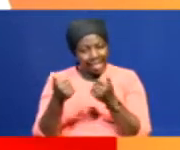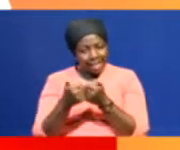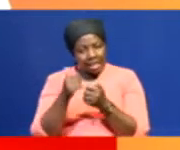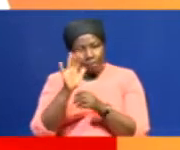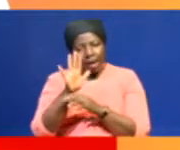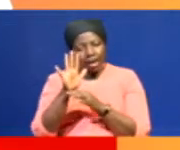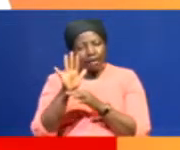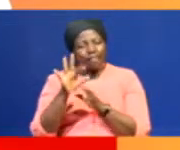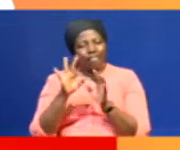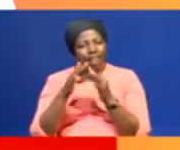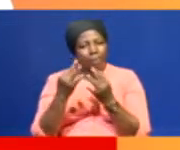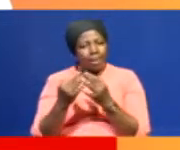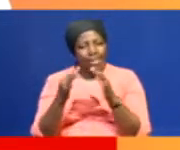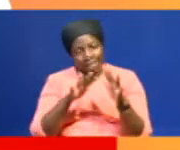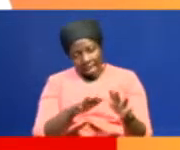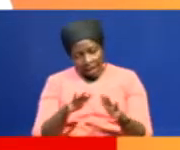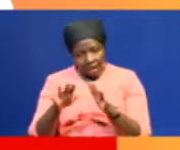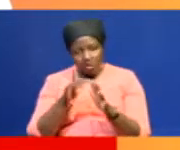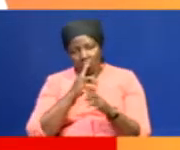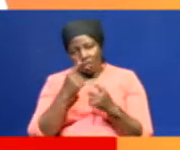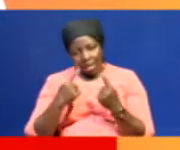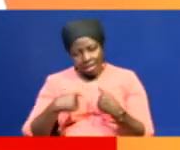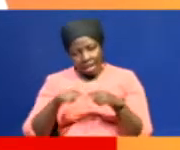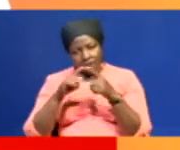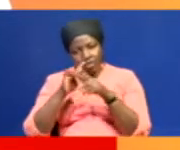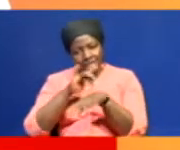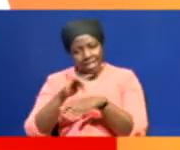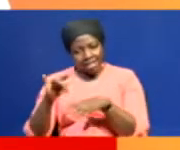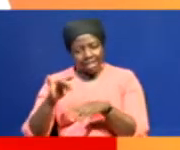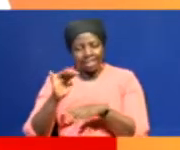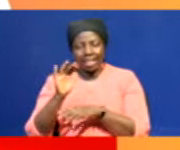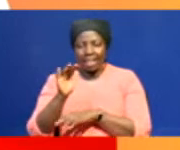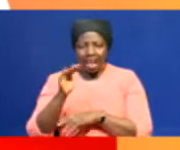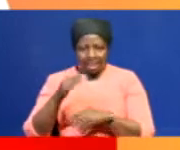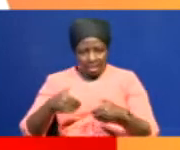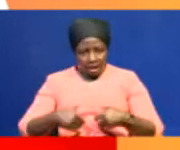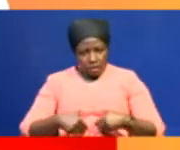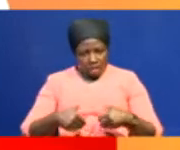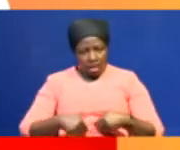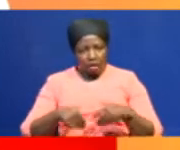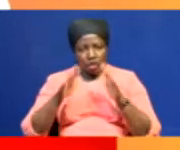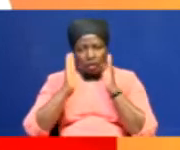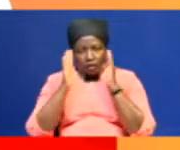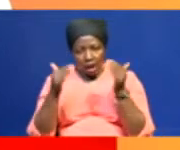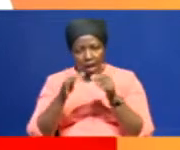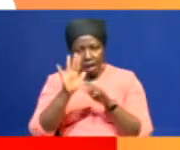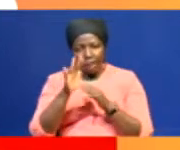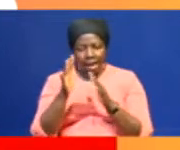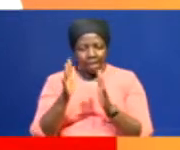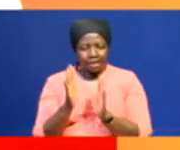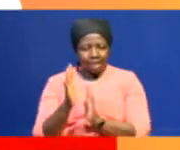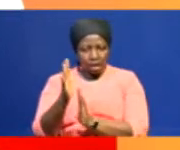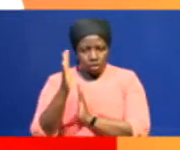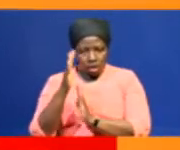tu kusensitize kuwahimiza hao vijana wetu waendelee kuangalia usalama wao wakiwa barabarani.